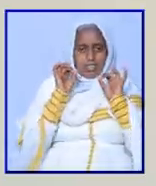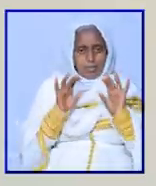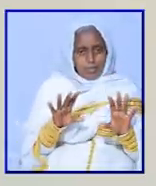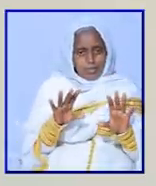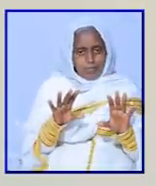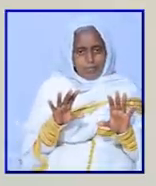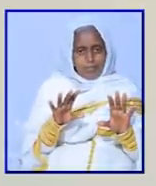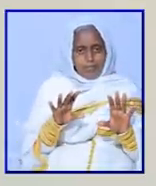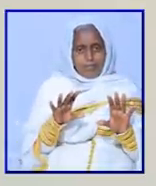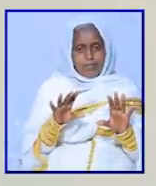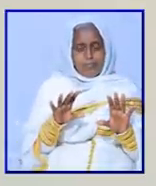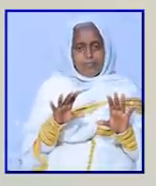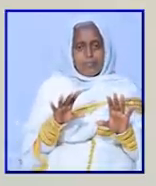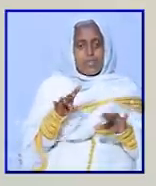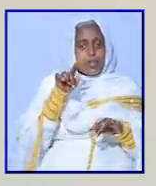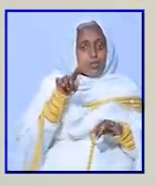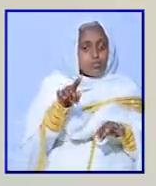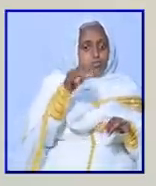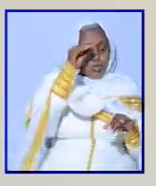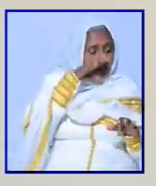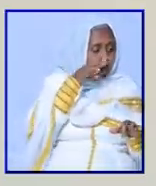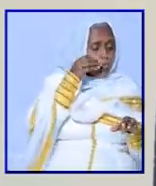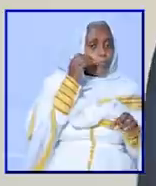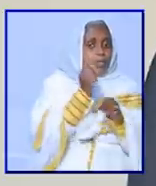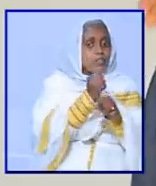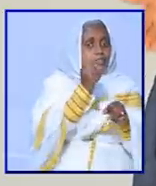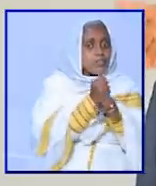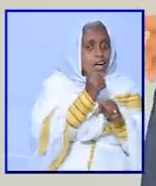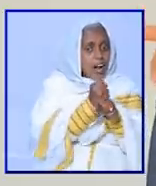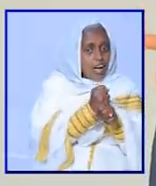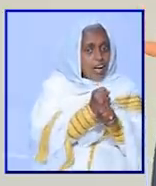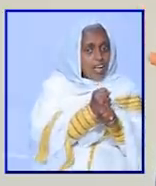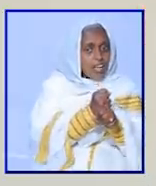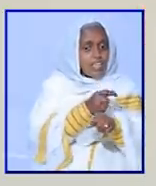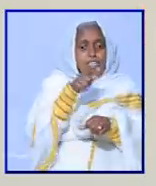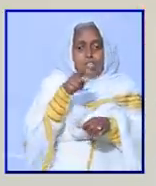መኩራትም የለበትም። እሱ